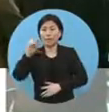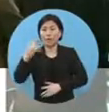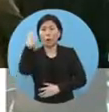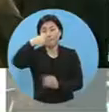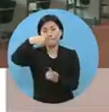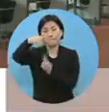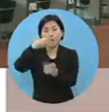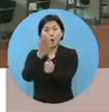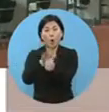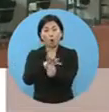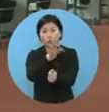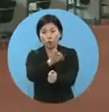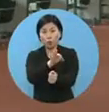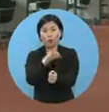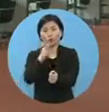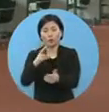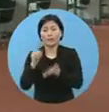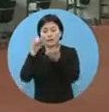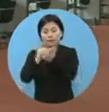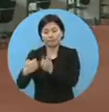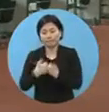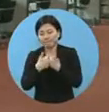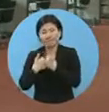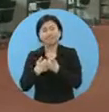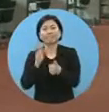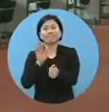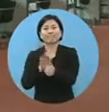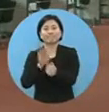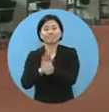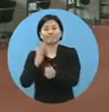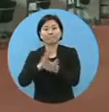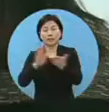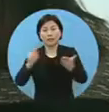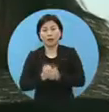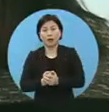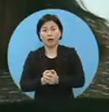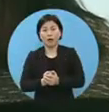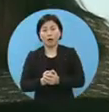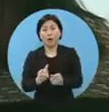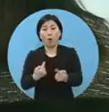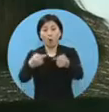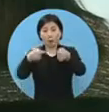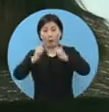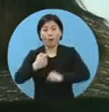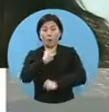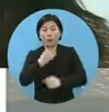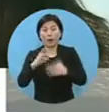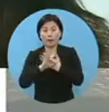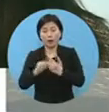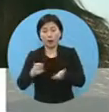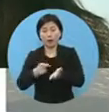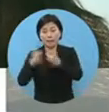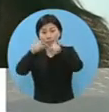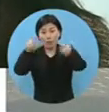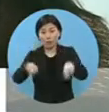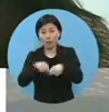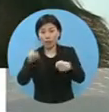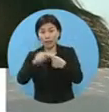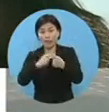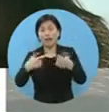면접비용과 입사지원 컨설팅을 지원합니다. 참여를 희망하는 구직자는 신청서를 전라남도